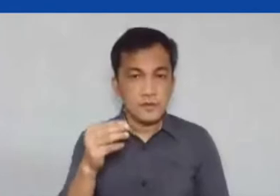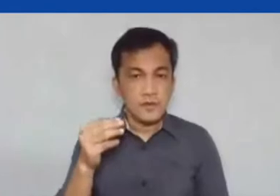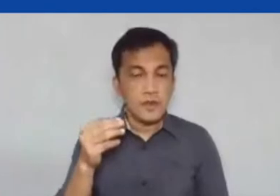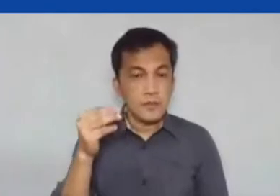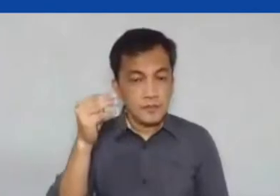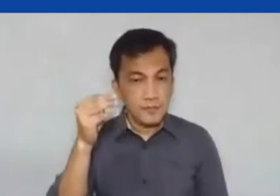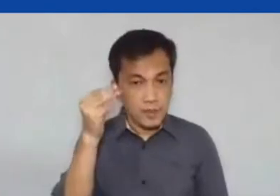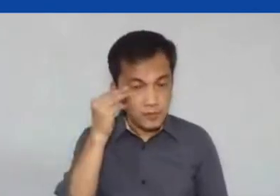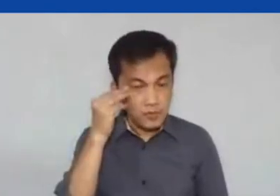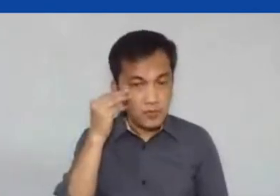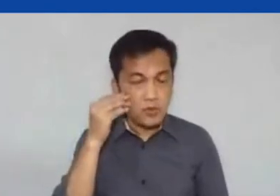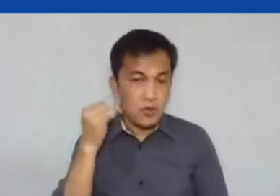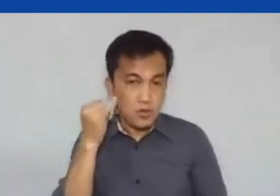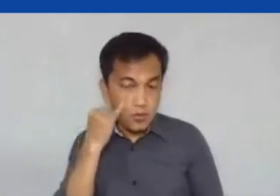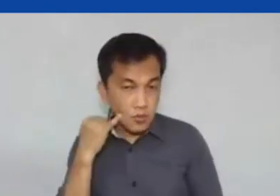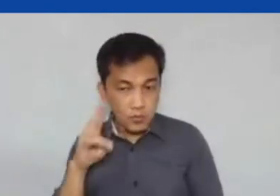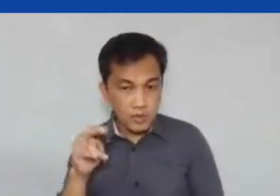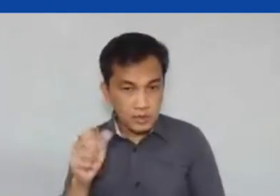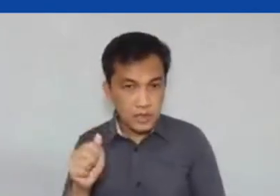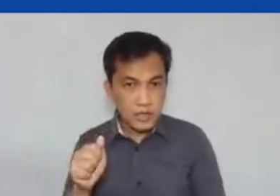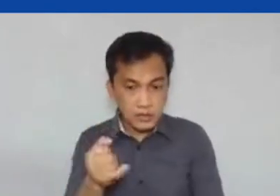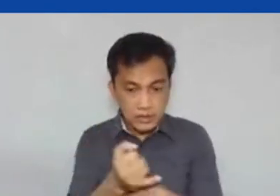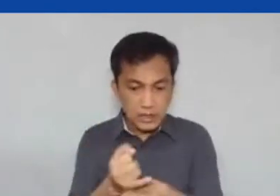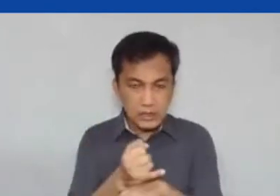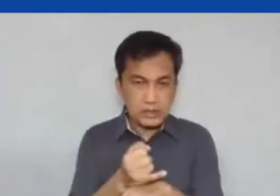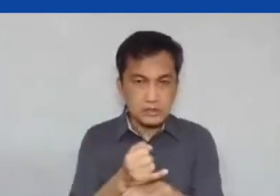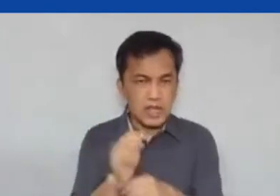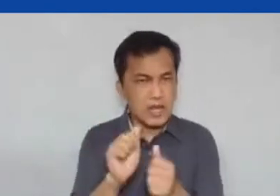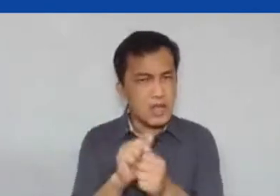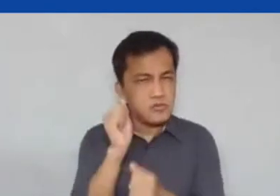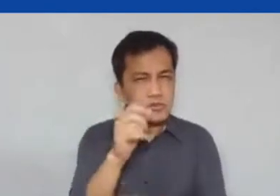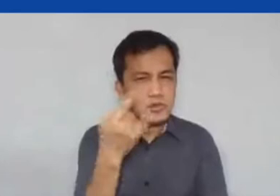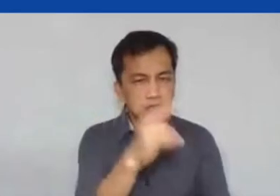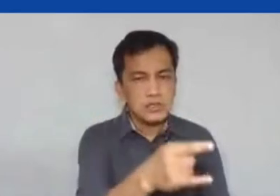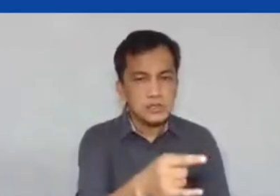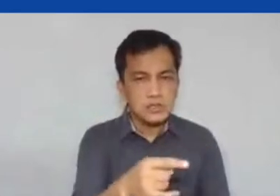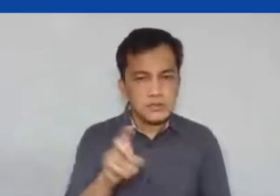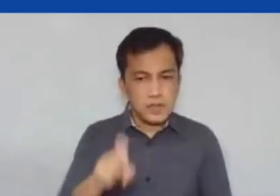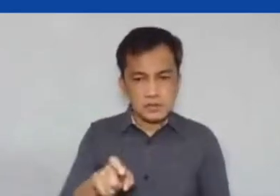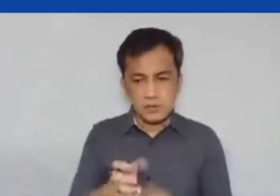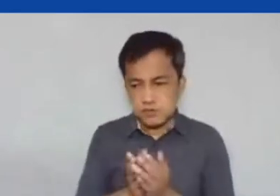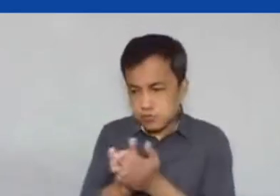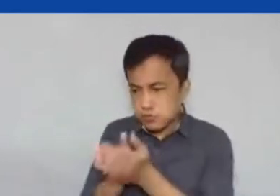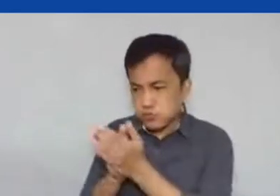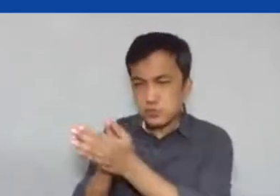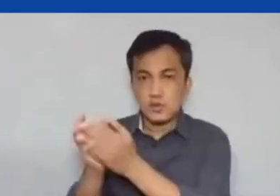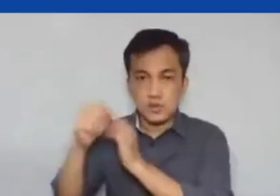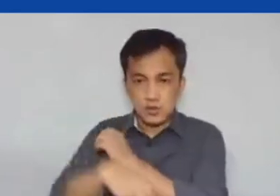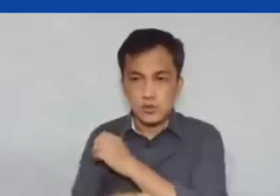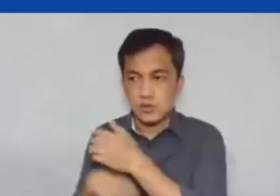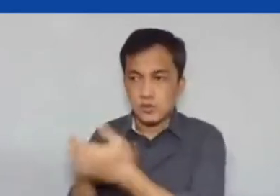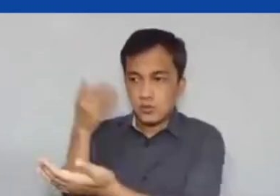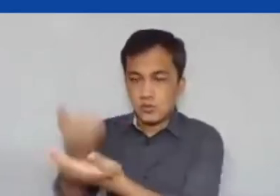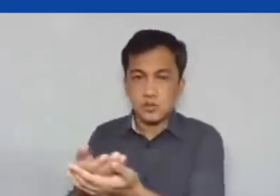ay nakatira sa pulo na isang barangay na nasa isla, kailangan nilang tumawid ng dagat para makarating sa kanilang